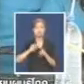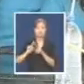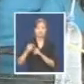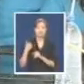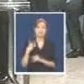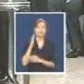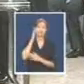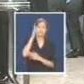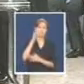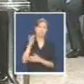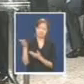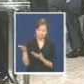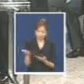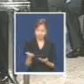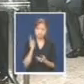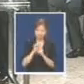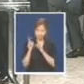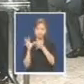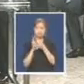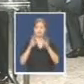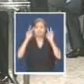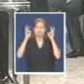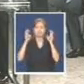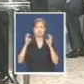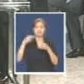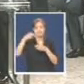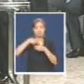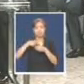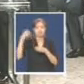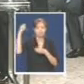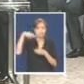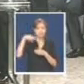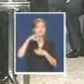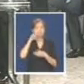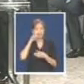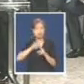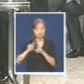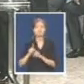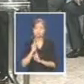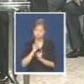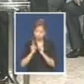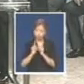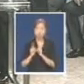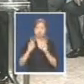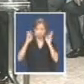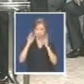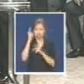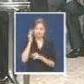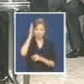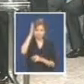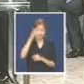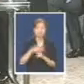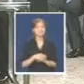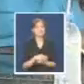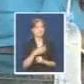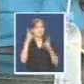ต้องค้อนท่านนายกเรื่องพลังงานเรื่องเดียวเลยนี่ค่ะแต่ตรงนี้เนี่ยก็ยังเป็นปัจจัยอยู่นะครับก็ต้องเป็นปัจจัยที่เราต้องแก้ค่ะท่าน